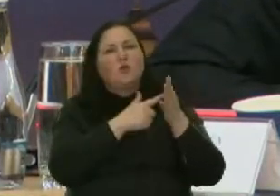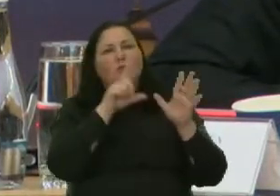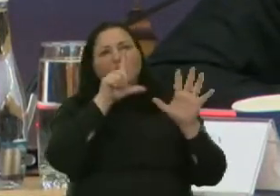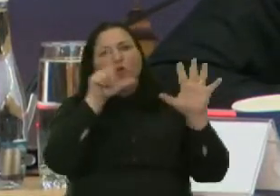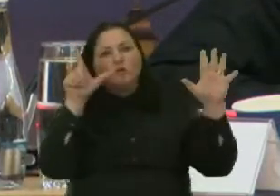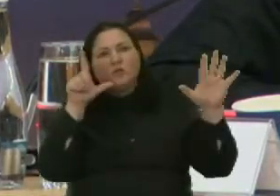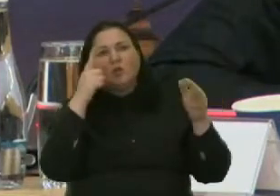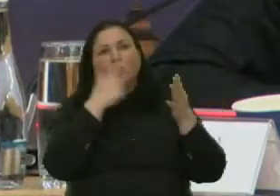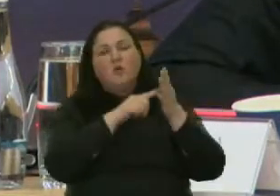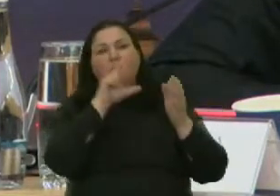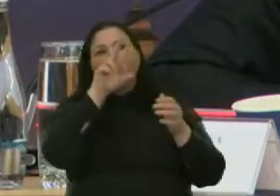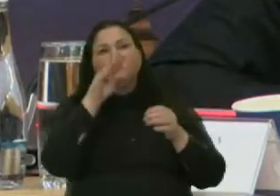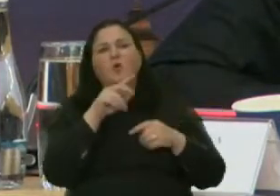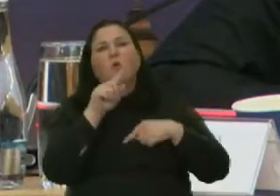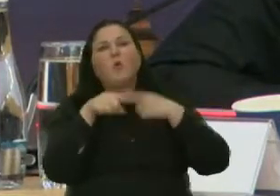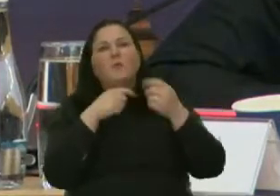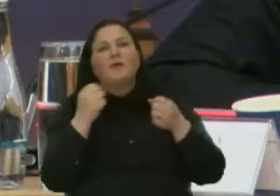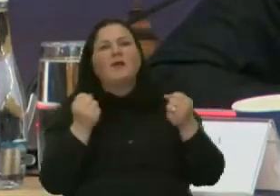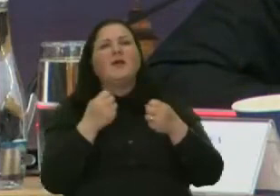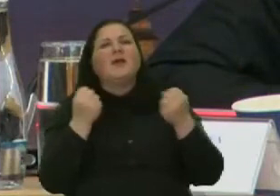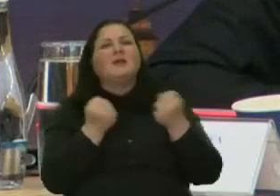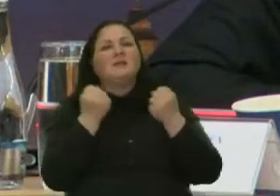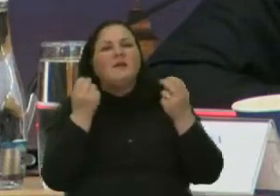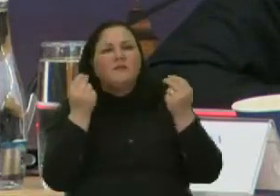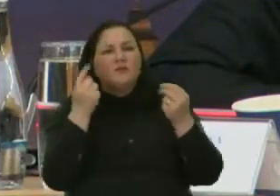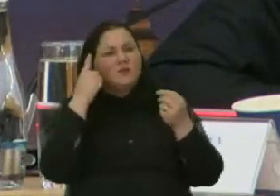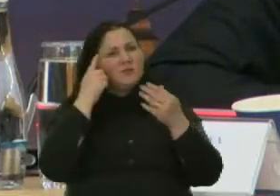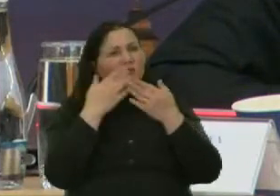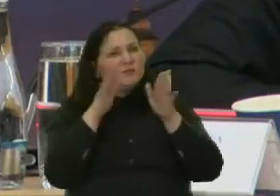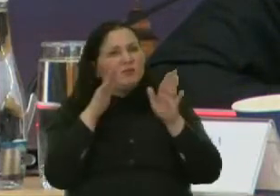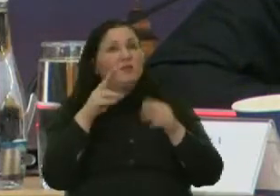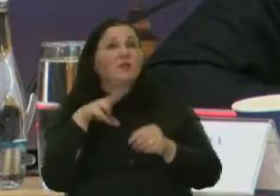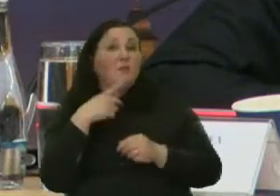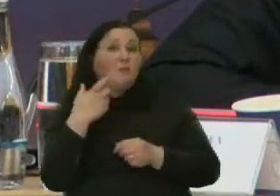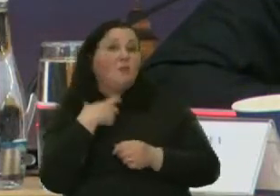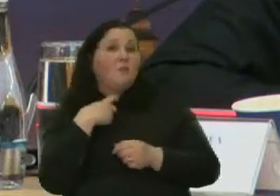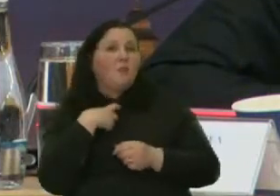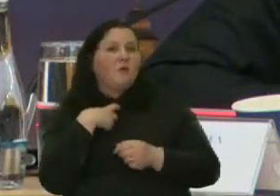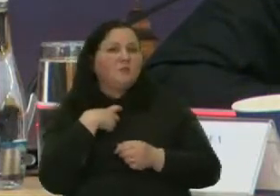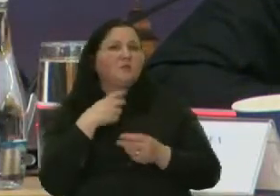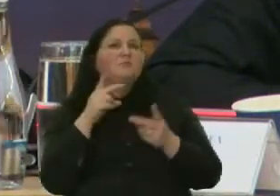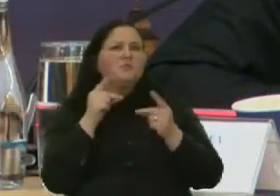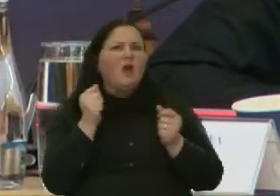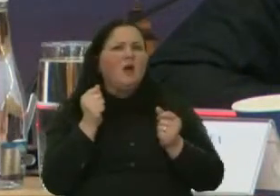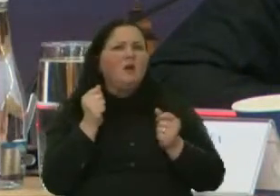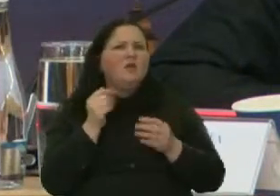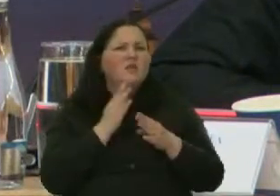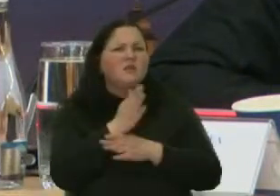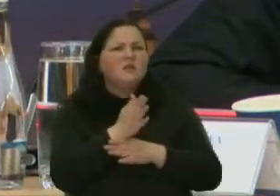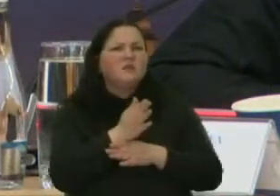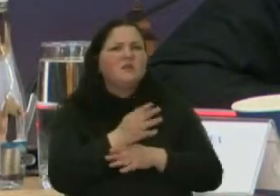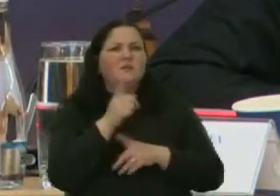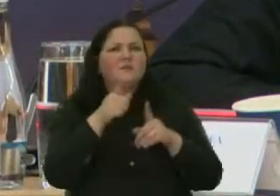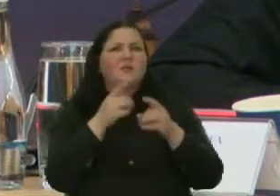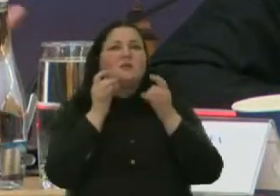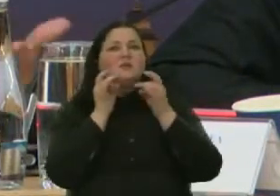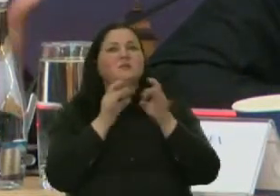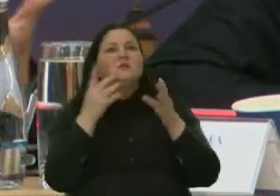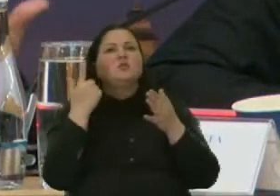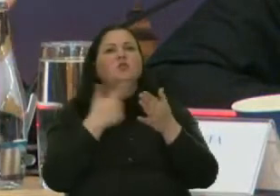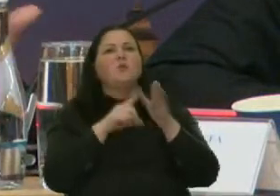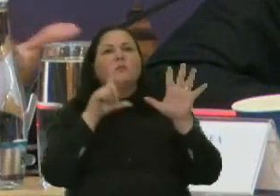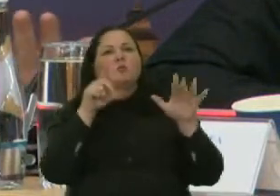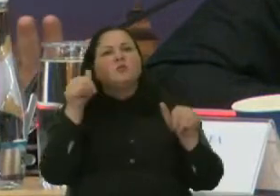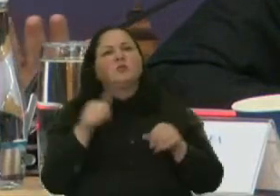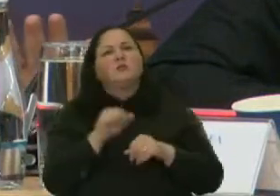următorul exercițiul financiar când știm că se deschide este există oportunitate apăsăm pedala fac acuma ca să expire până în 2027 ca să l mai